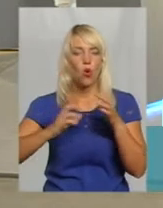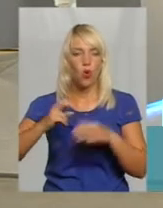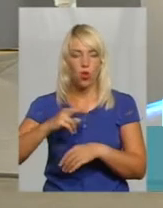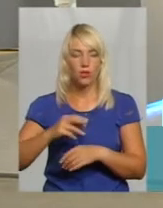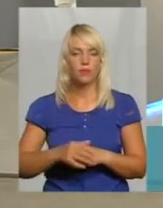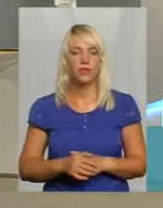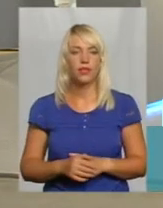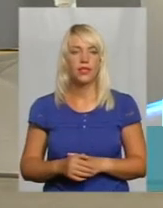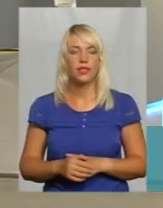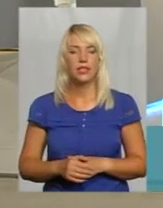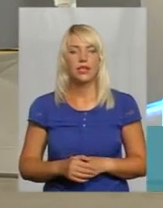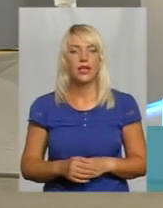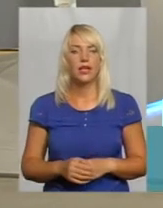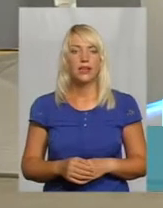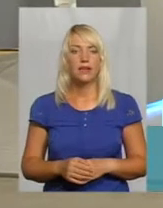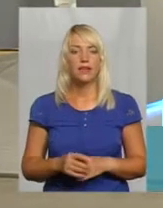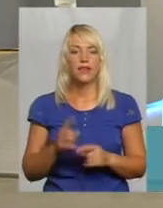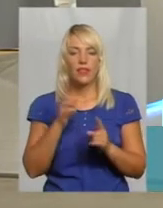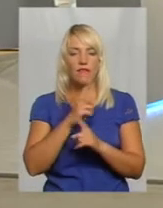такий невелика кількість